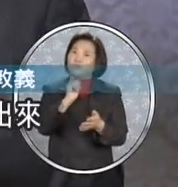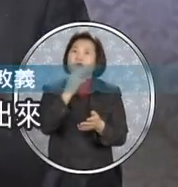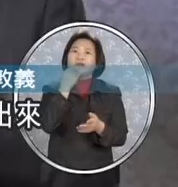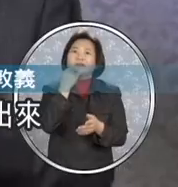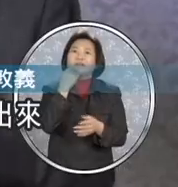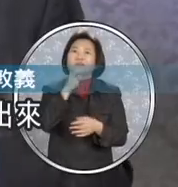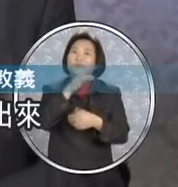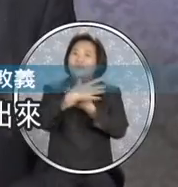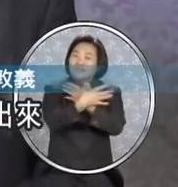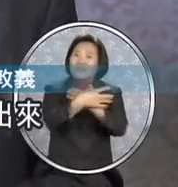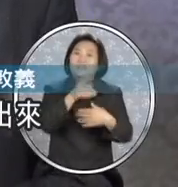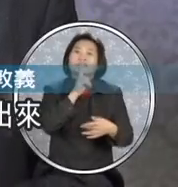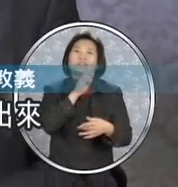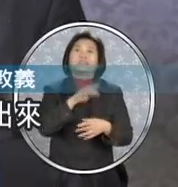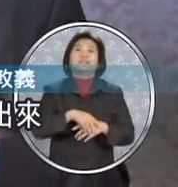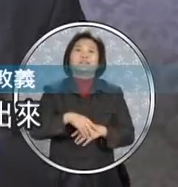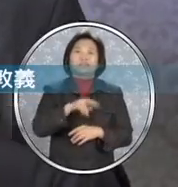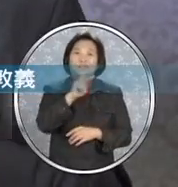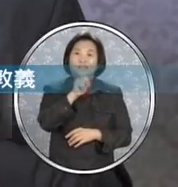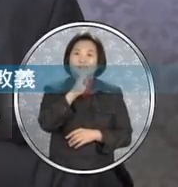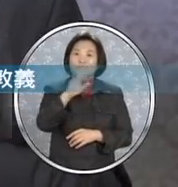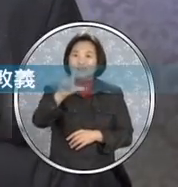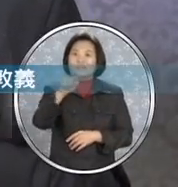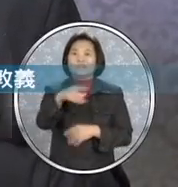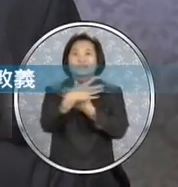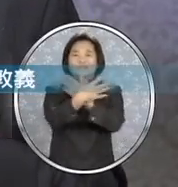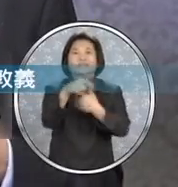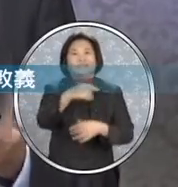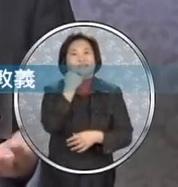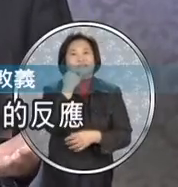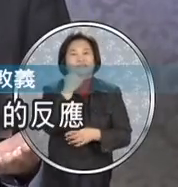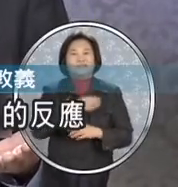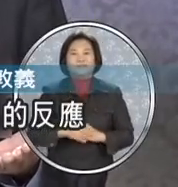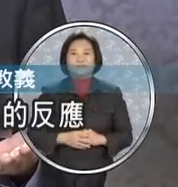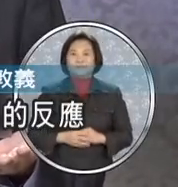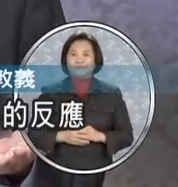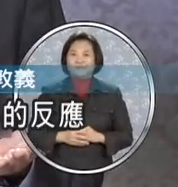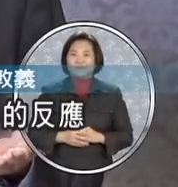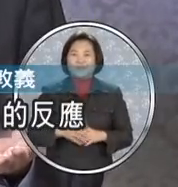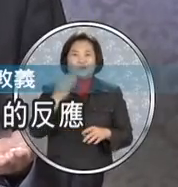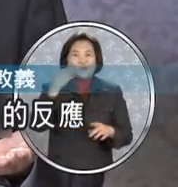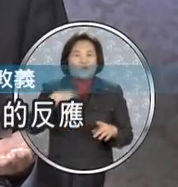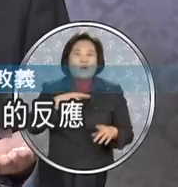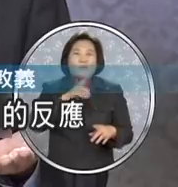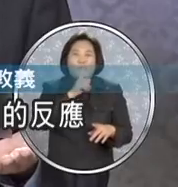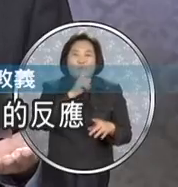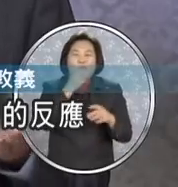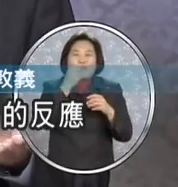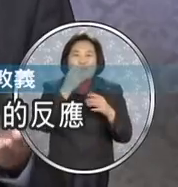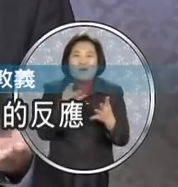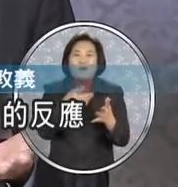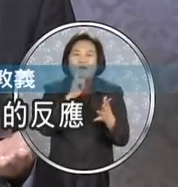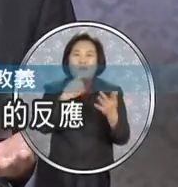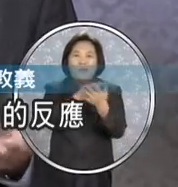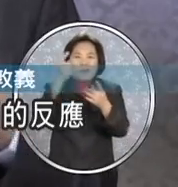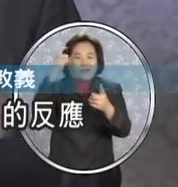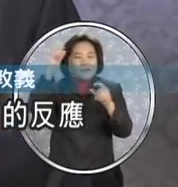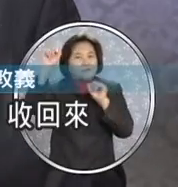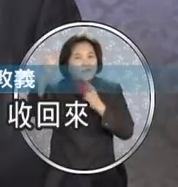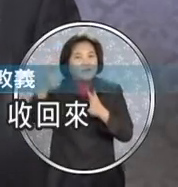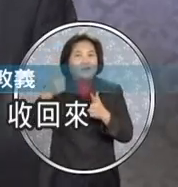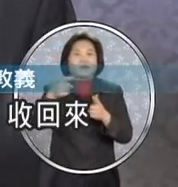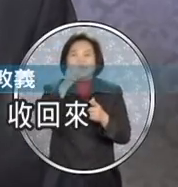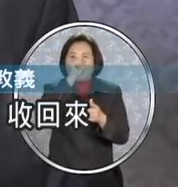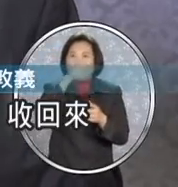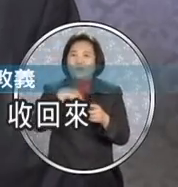以我把它引述出来，也许出自无薪，假如言之而得到不同的反应，我愿意